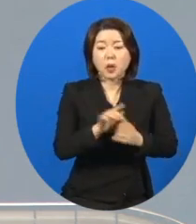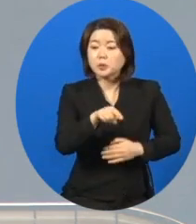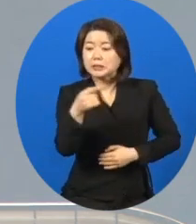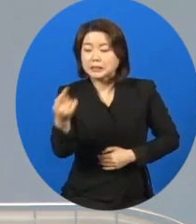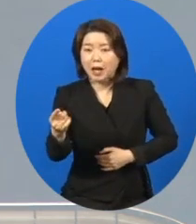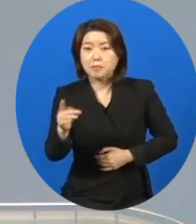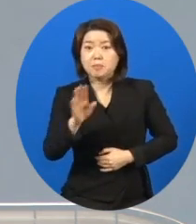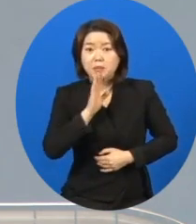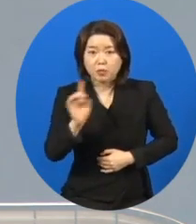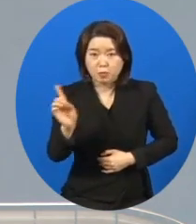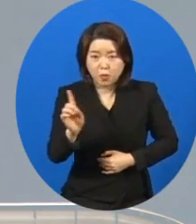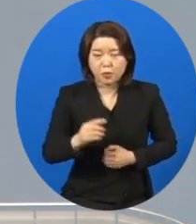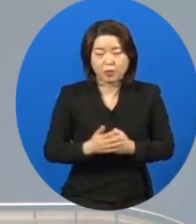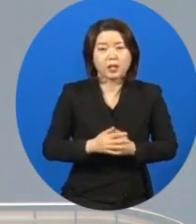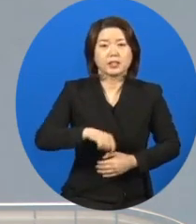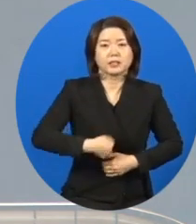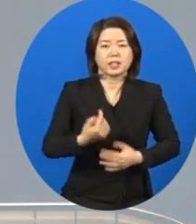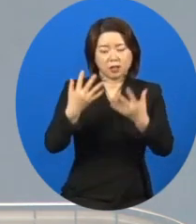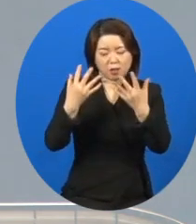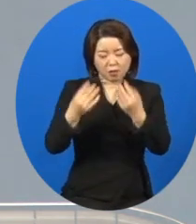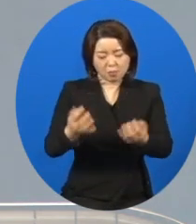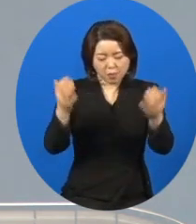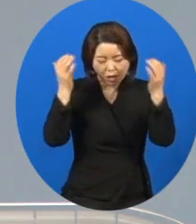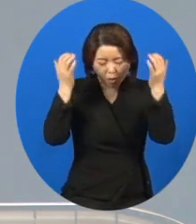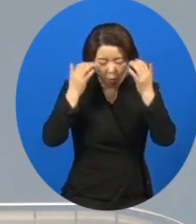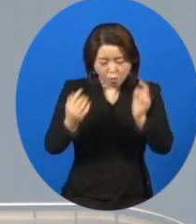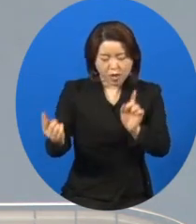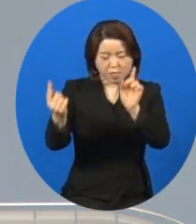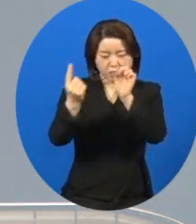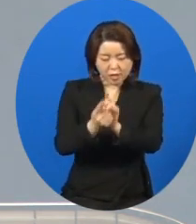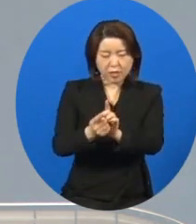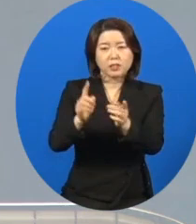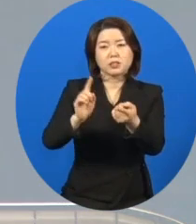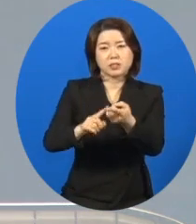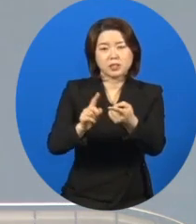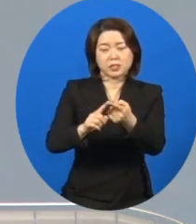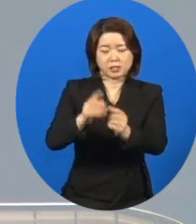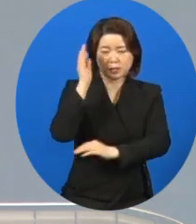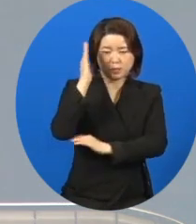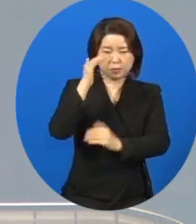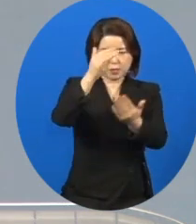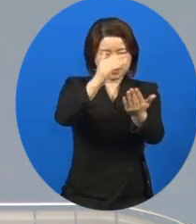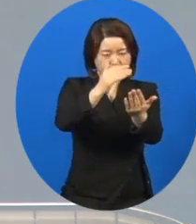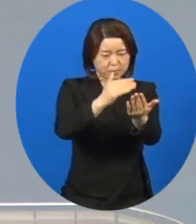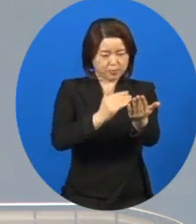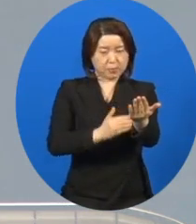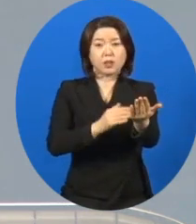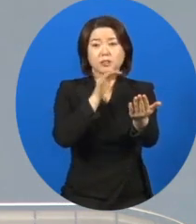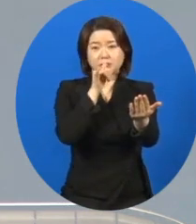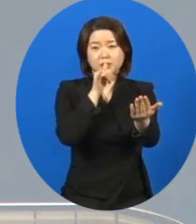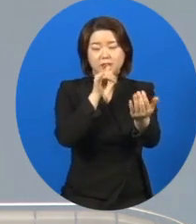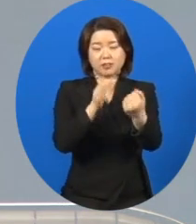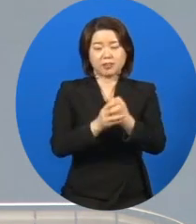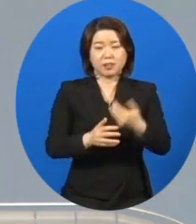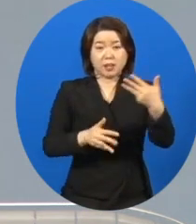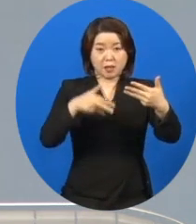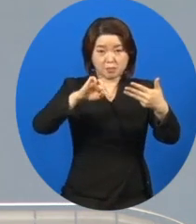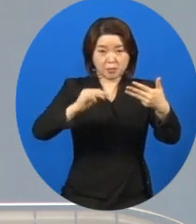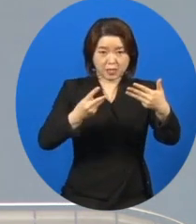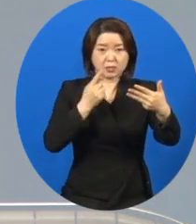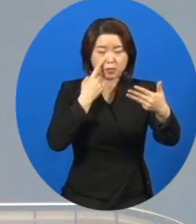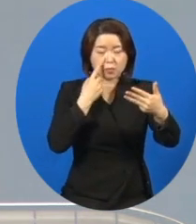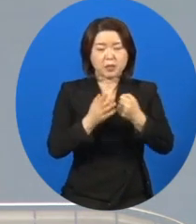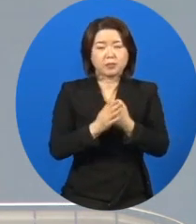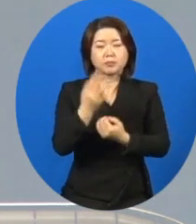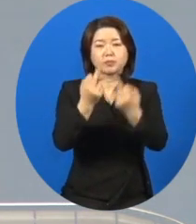이어서 자기가 얼마나 고난을 당했는지에 대한 이야기를 쭉 설명합니다. 8절에 보면 형제